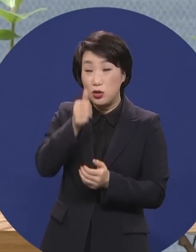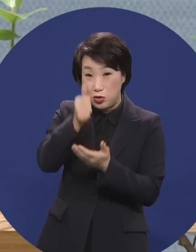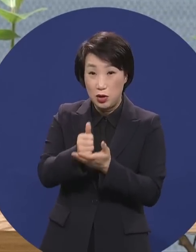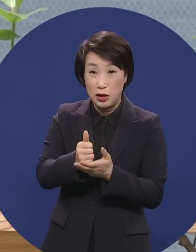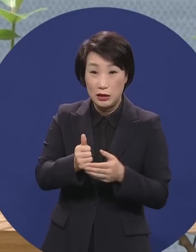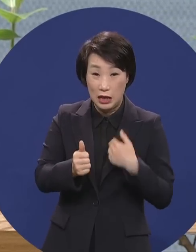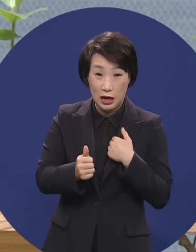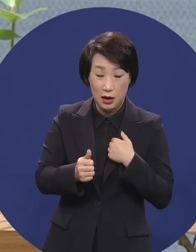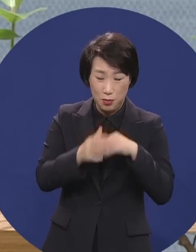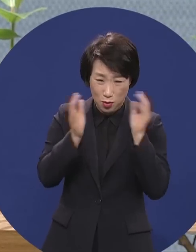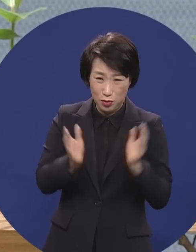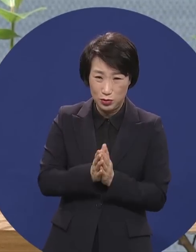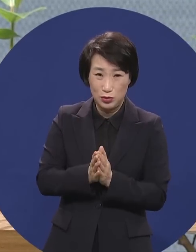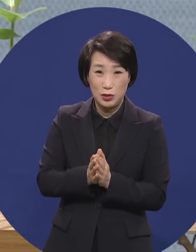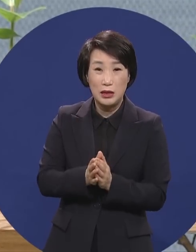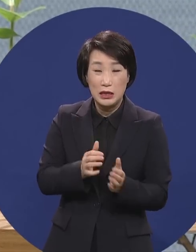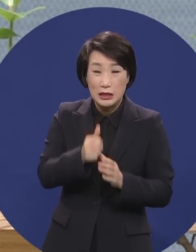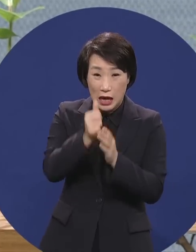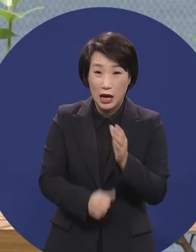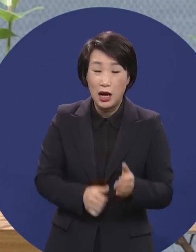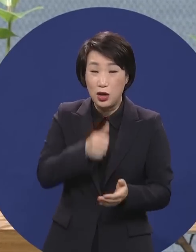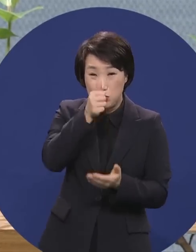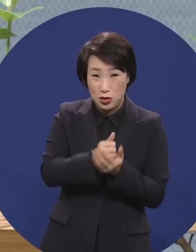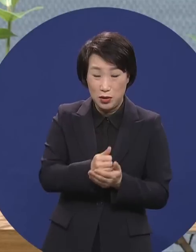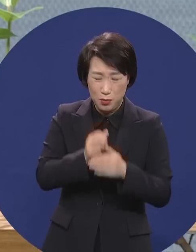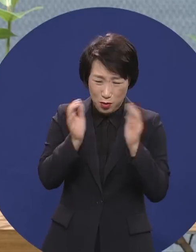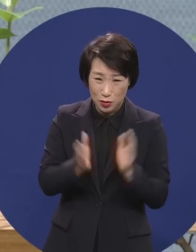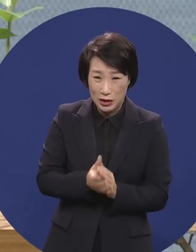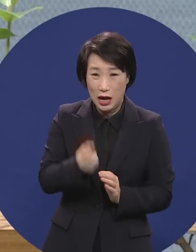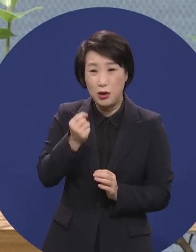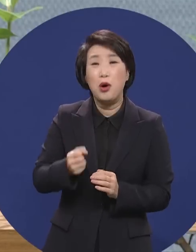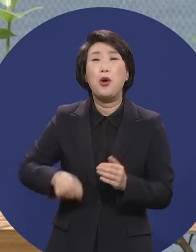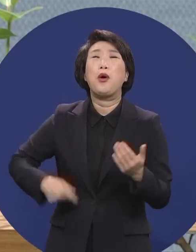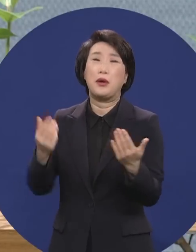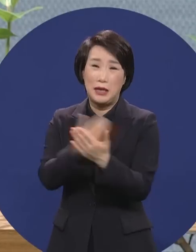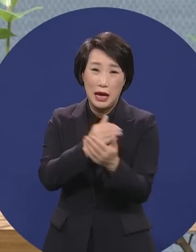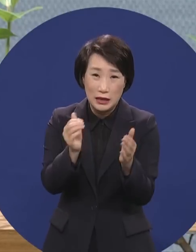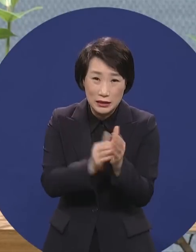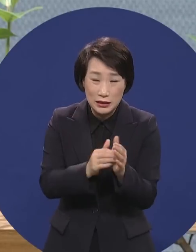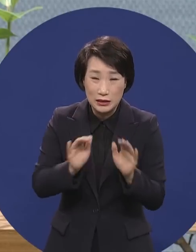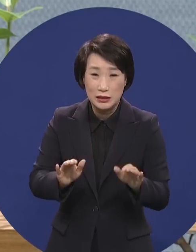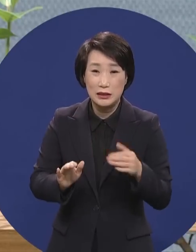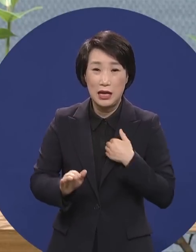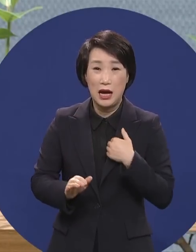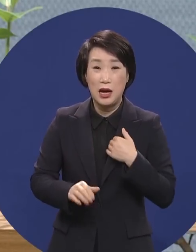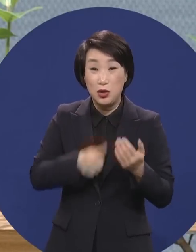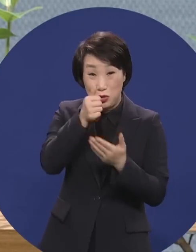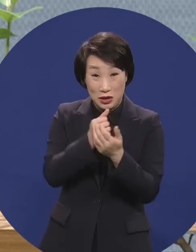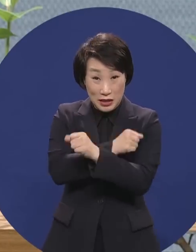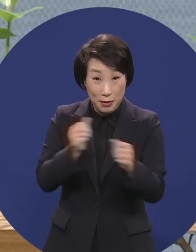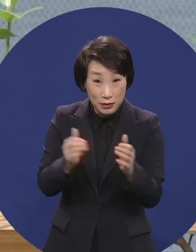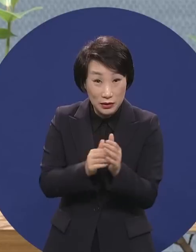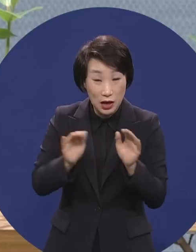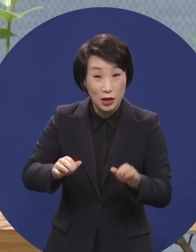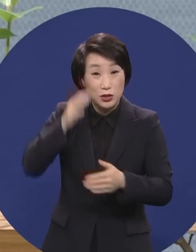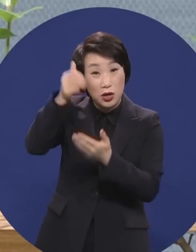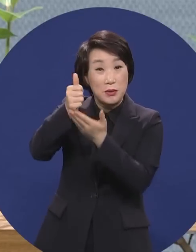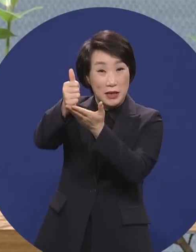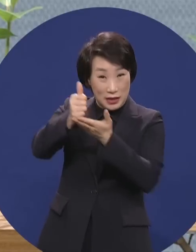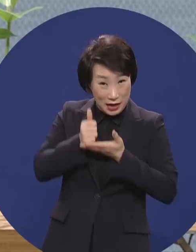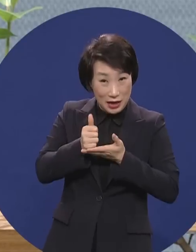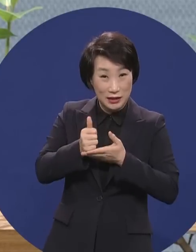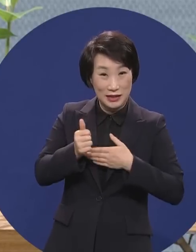와서 전인격적인 타락한 죄를 가지고 와서 회개하고 제사함 받고 성령이 내